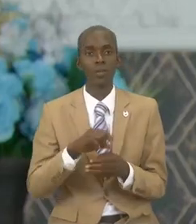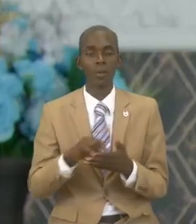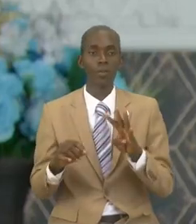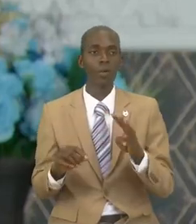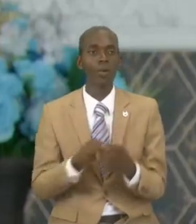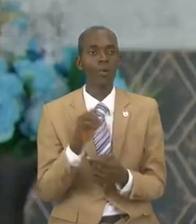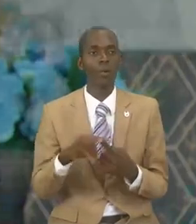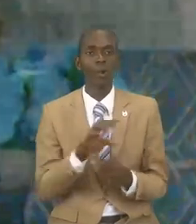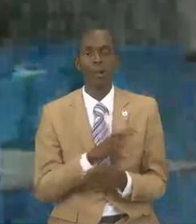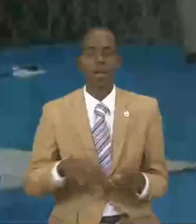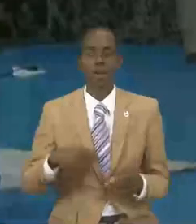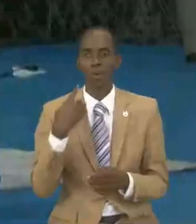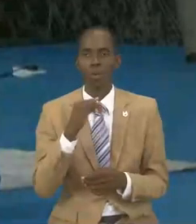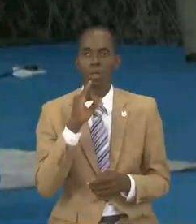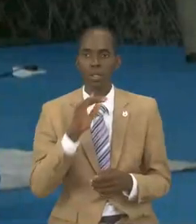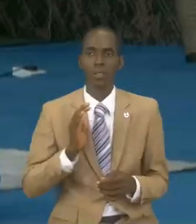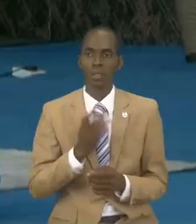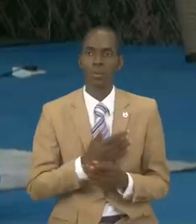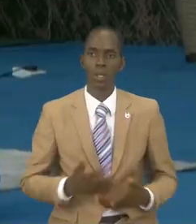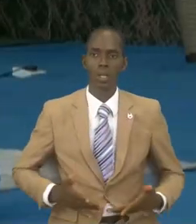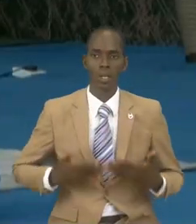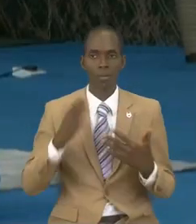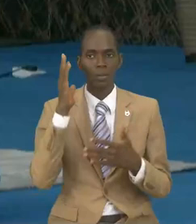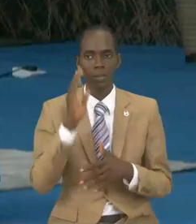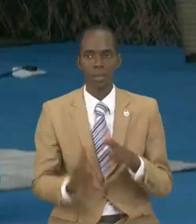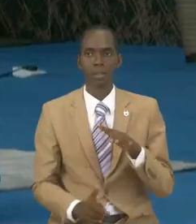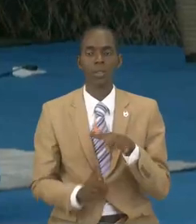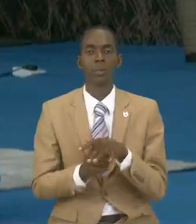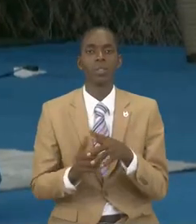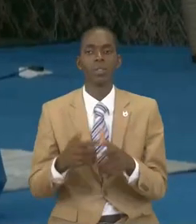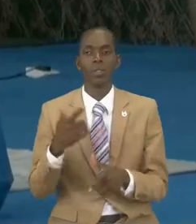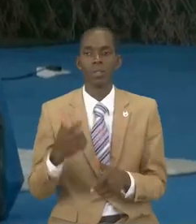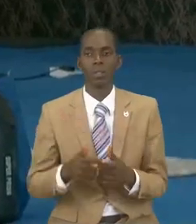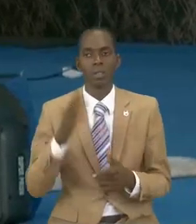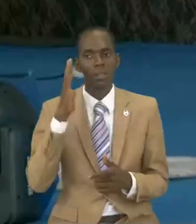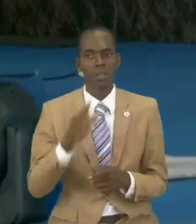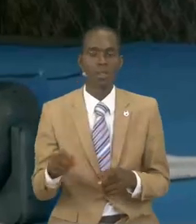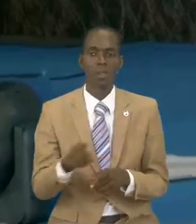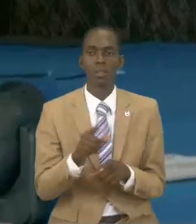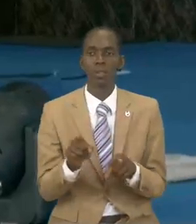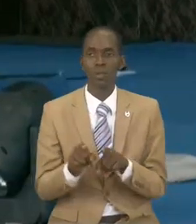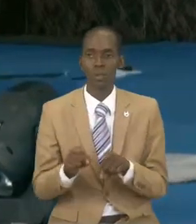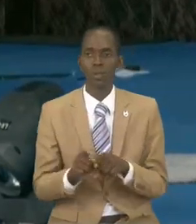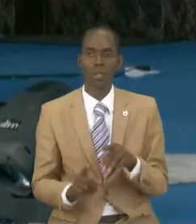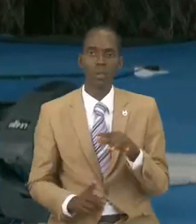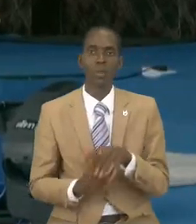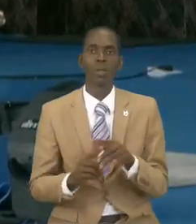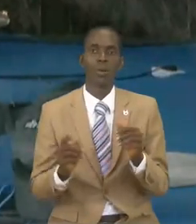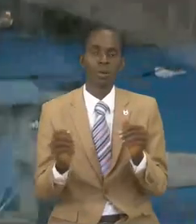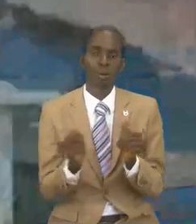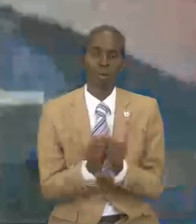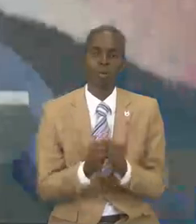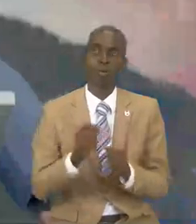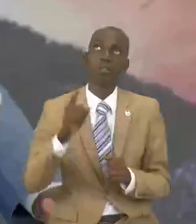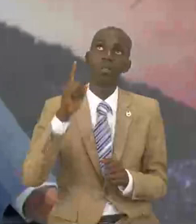Christ, votre vie, paraîtra, alors vous paraîtrez aussi avec